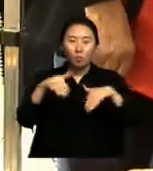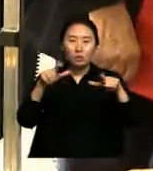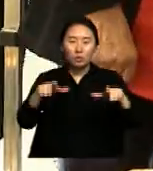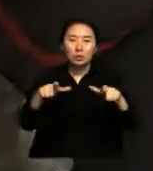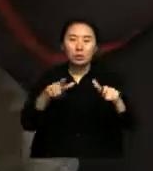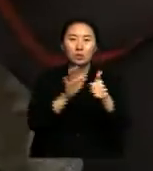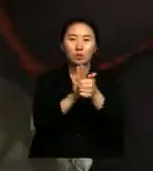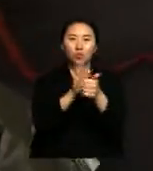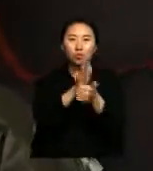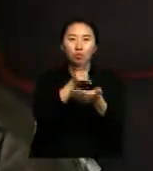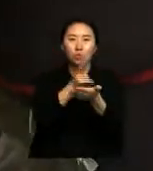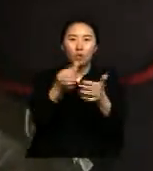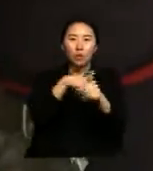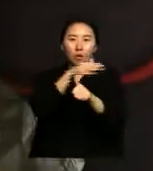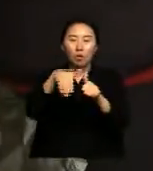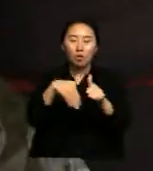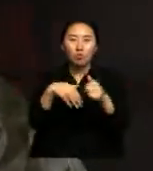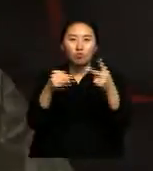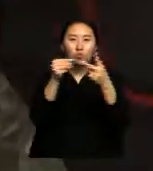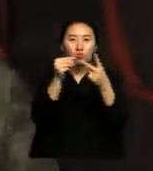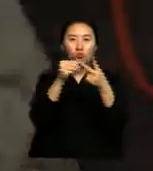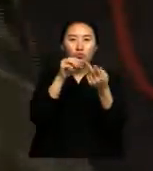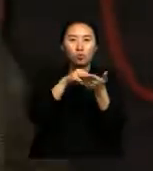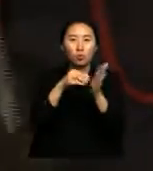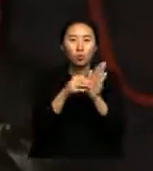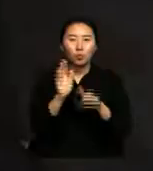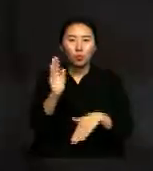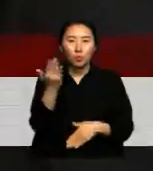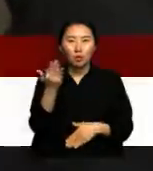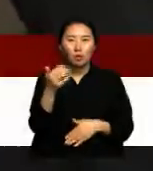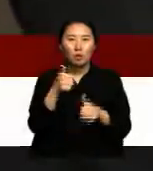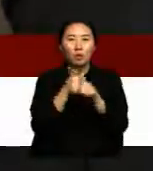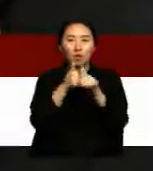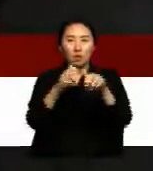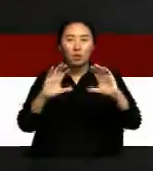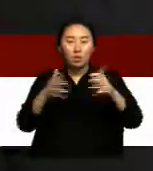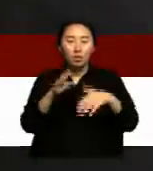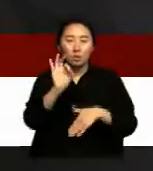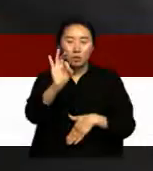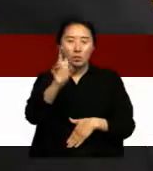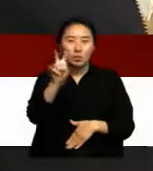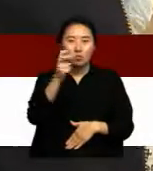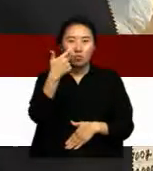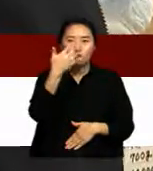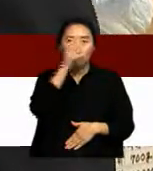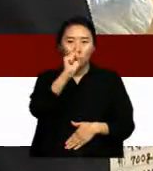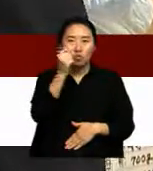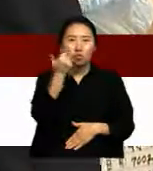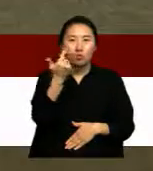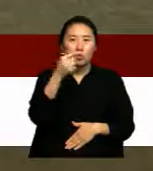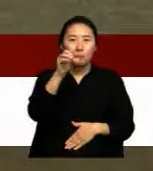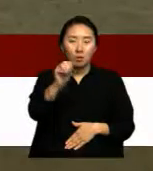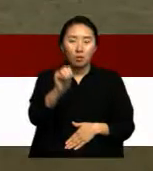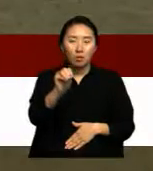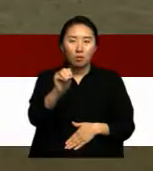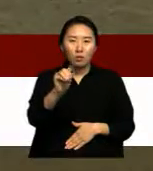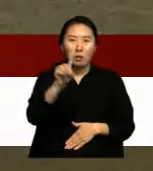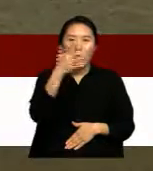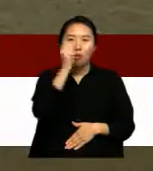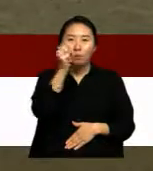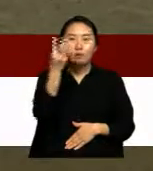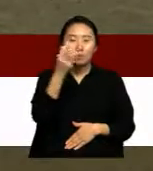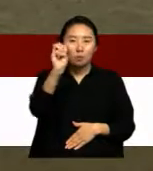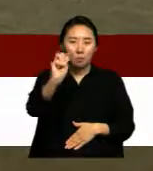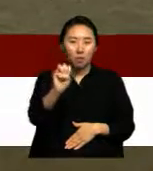지원과 주차 환경 개선 사업 두 가지 부문입니다. 이에 따라 국비 26억 6천만 원을 비롯해 경기도비 1억 3천만